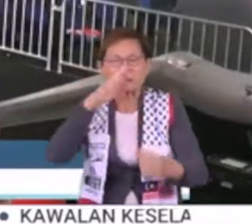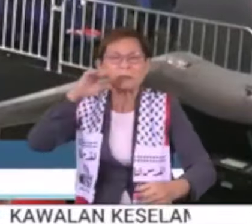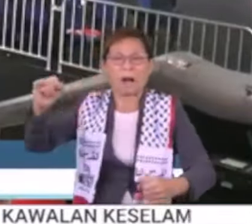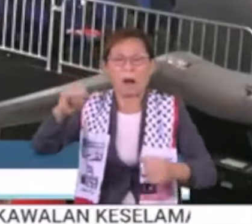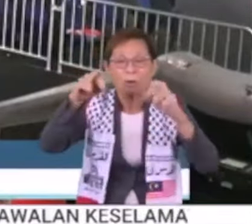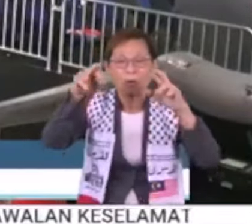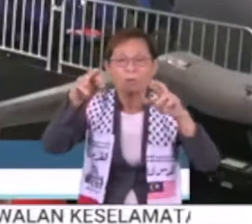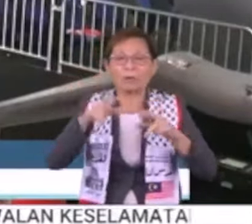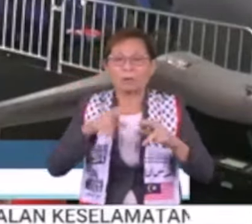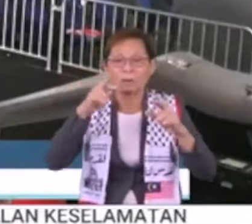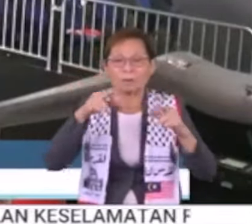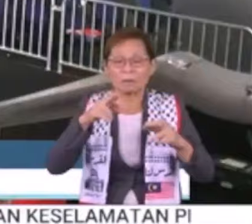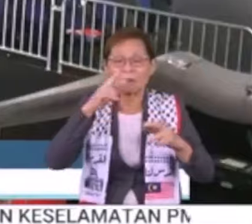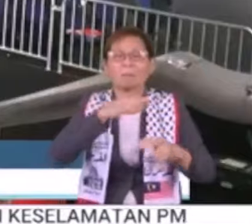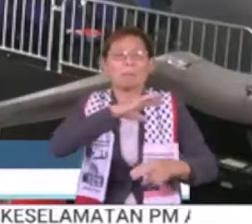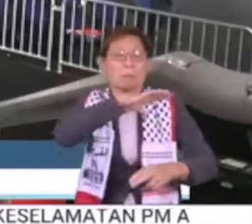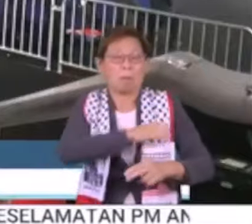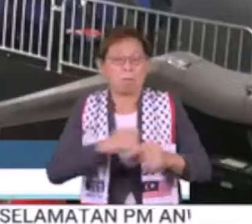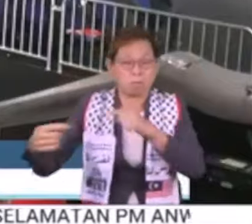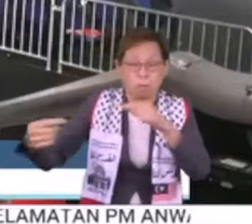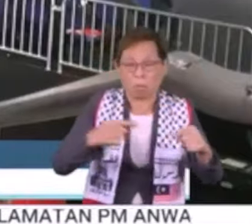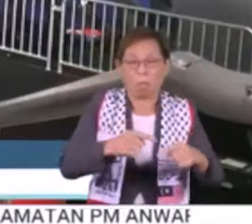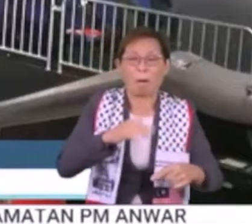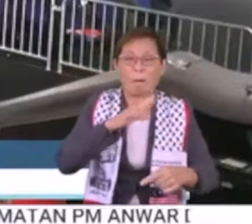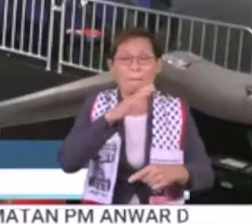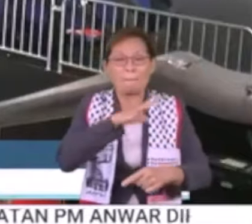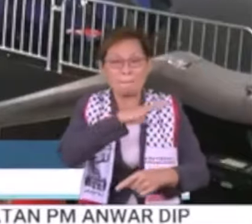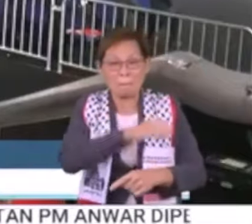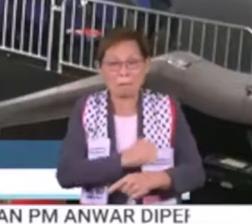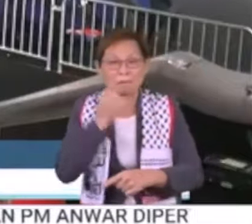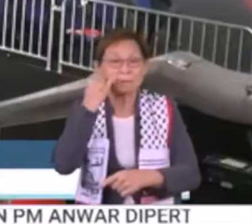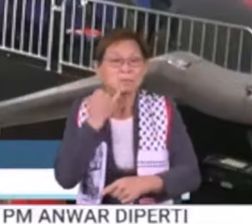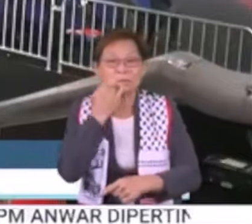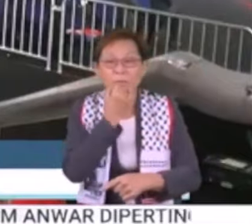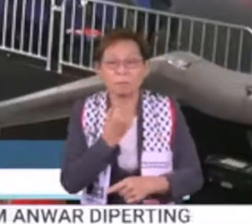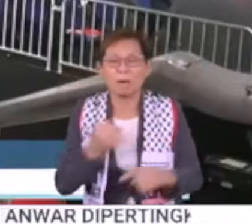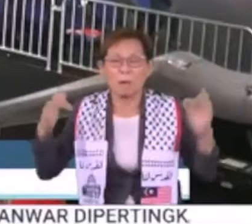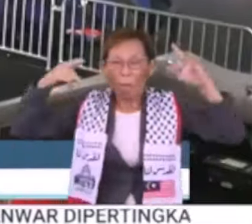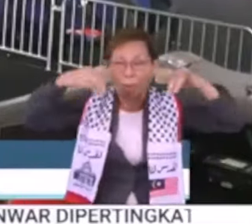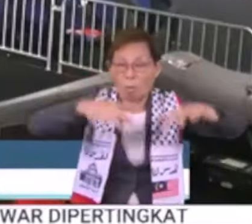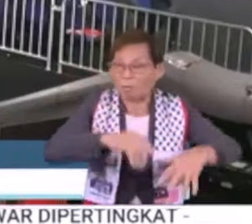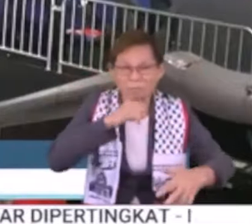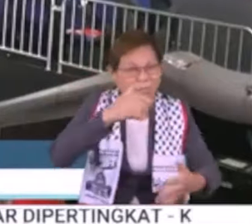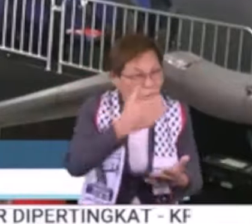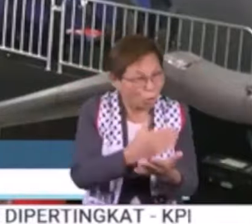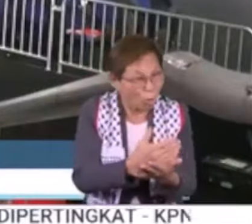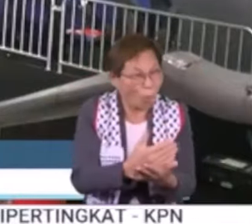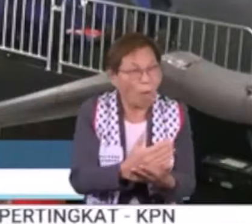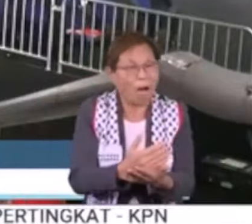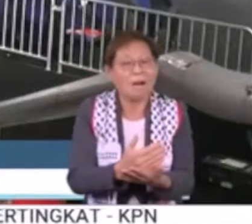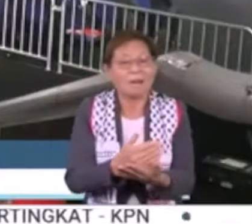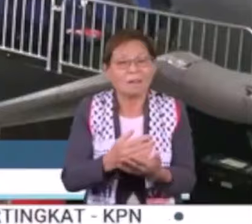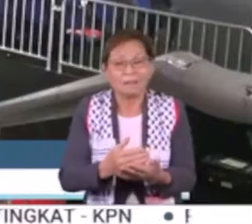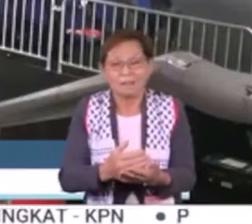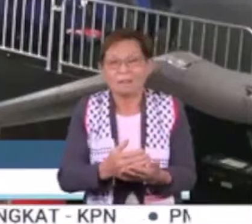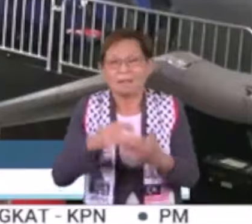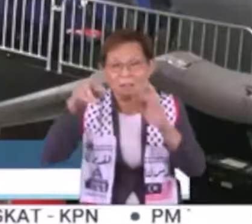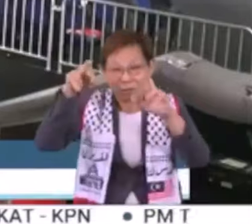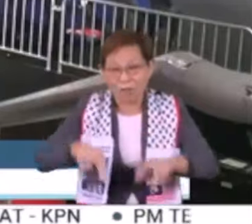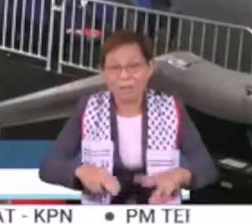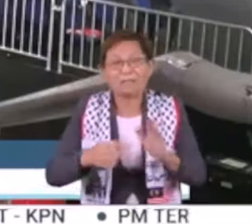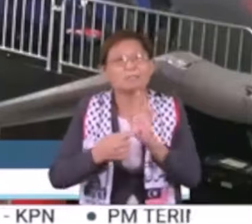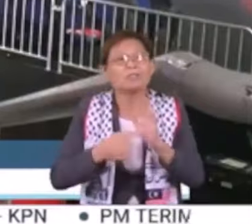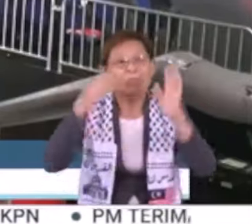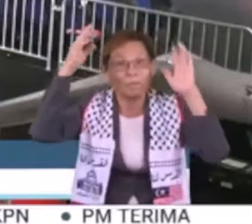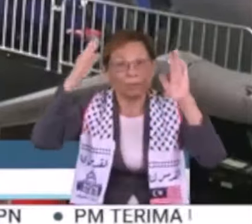Palestin berikutan konflik Palestin Israel. Himpunan ini tidak terhenti di sini saja, tetapi nafas baharu rakyat